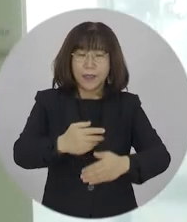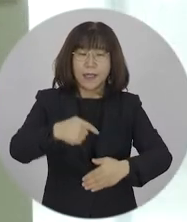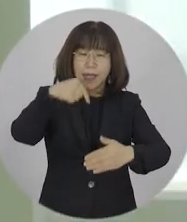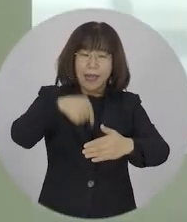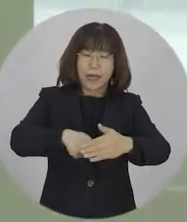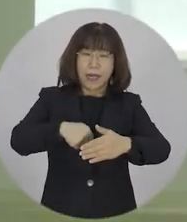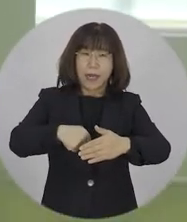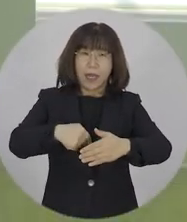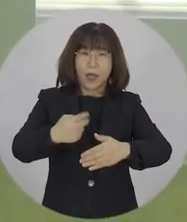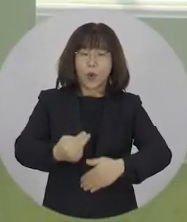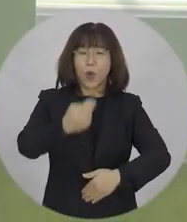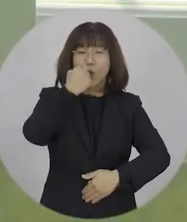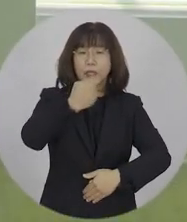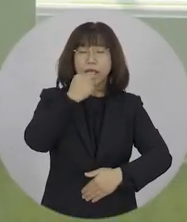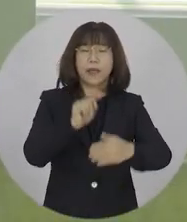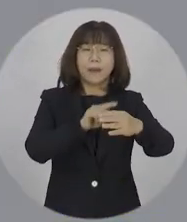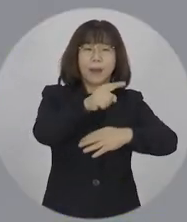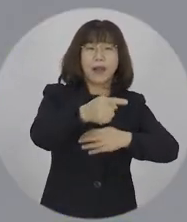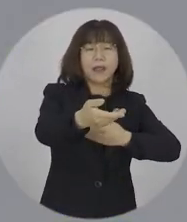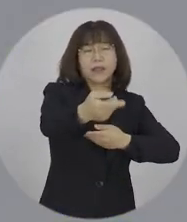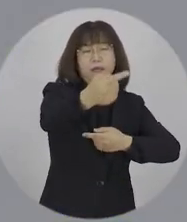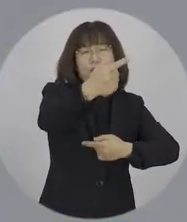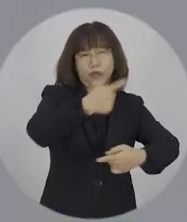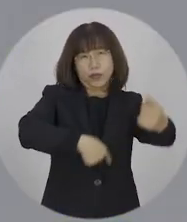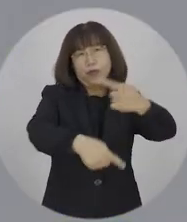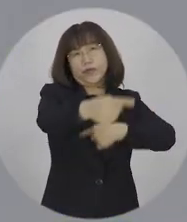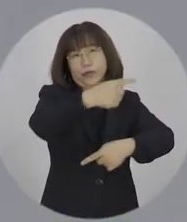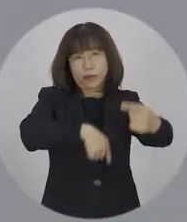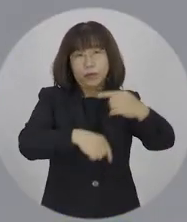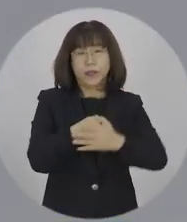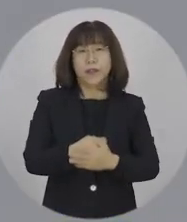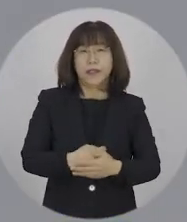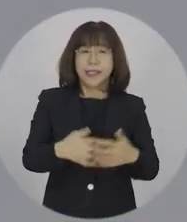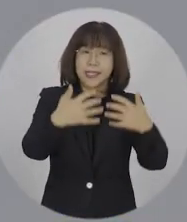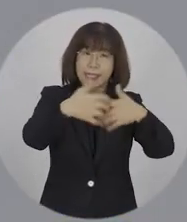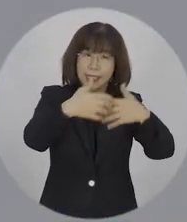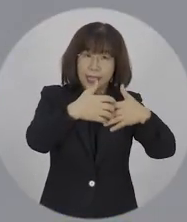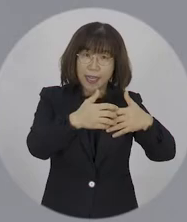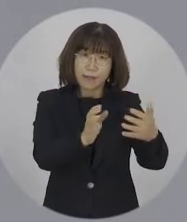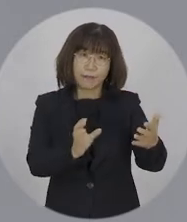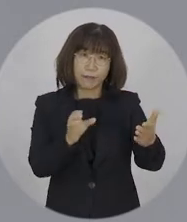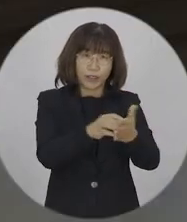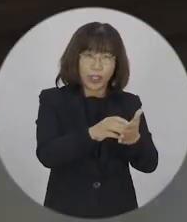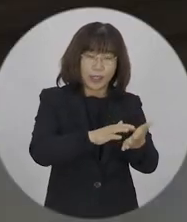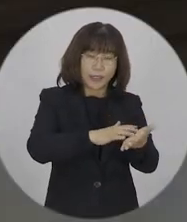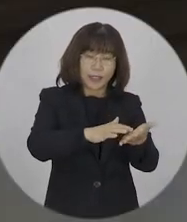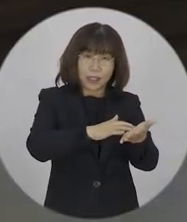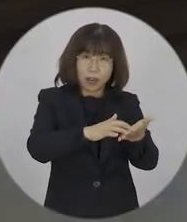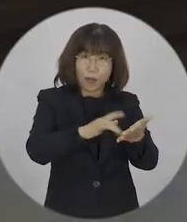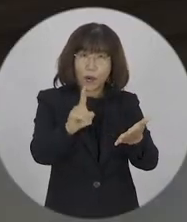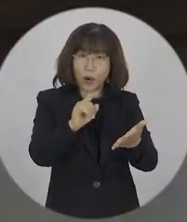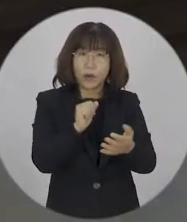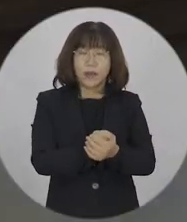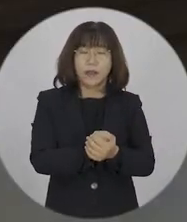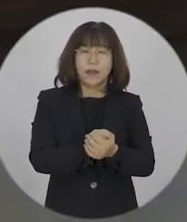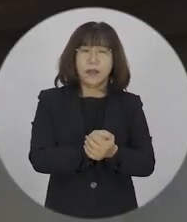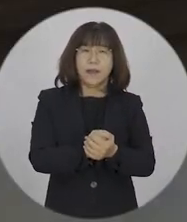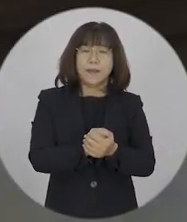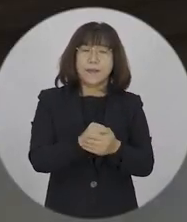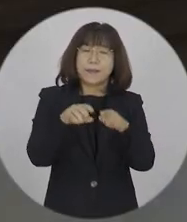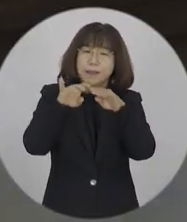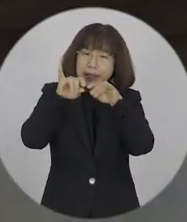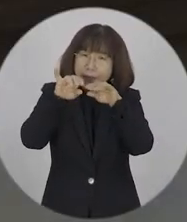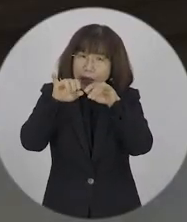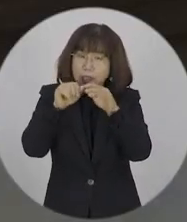실내 공기와 순환 시키는 방식으로 작동됩니다 특히 기기에 부착된 측정 센서가 미세먼지와